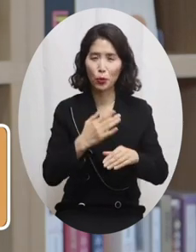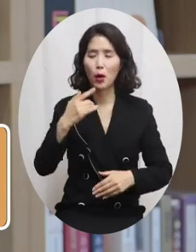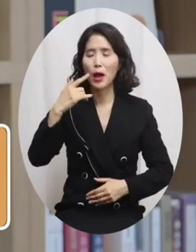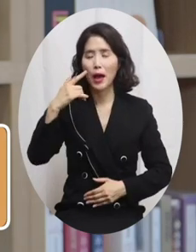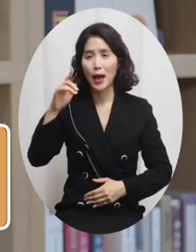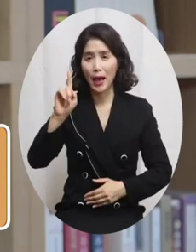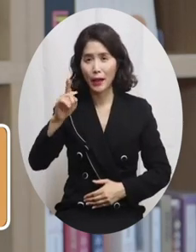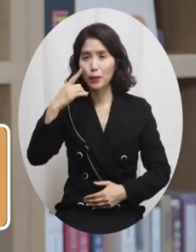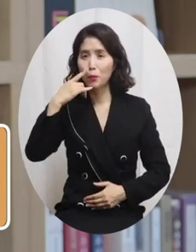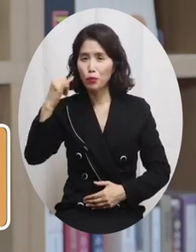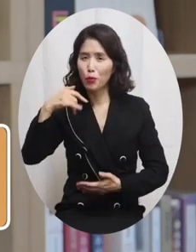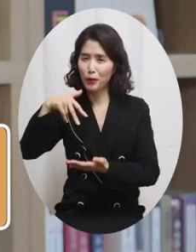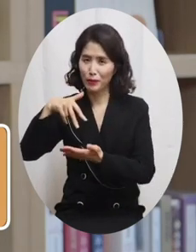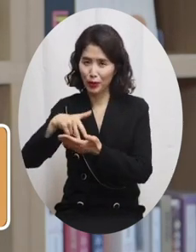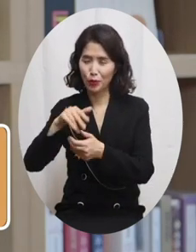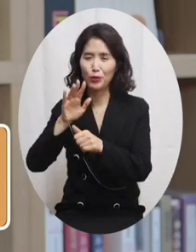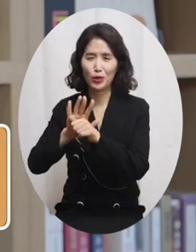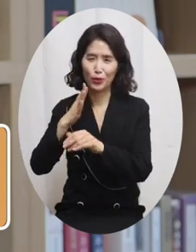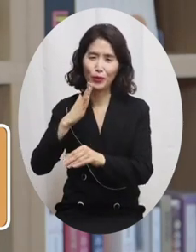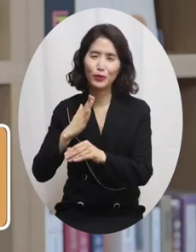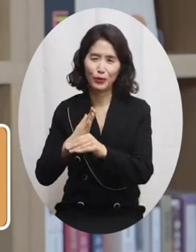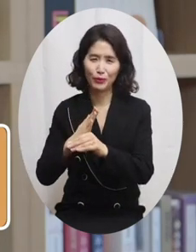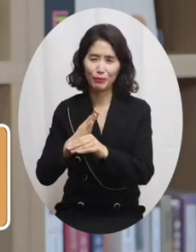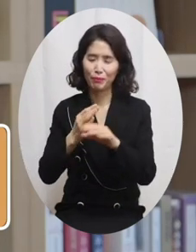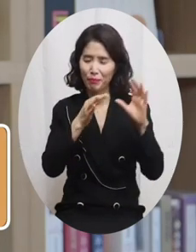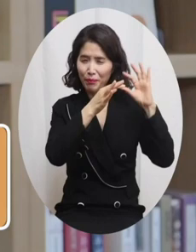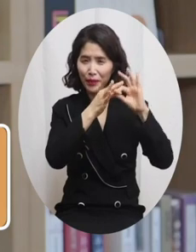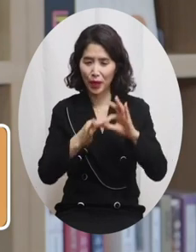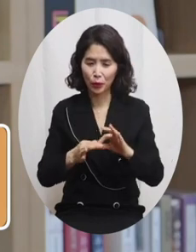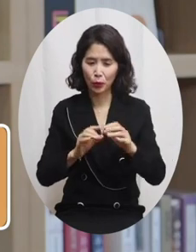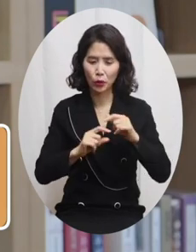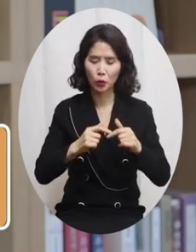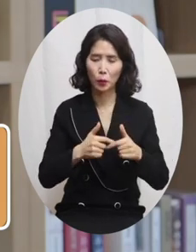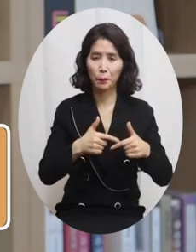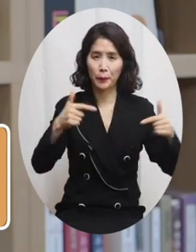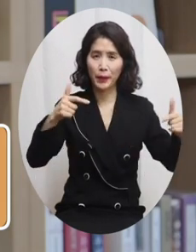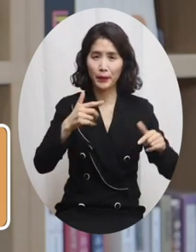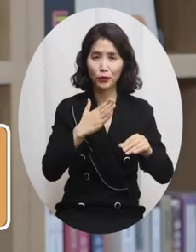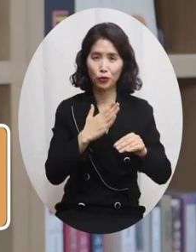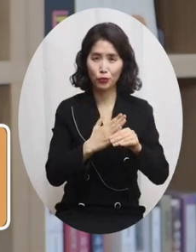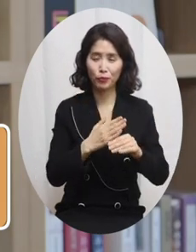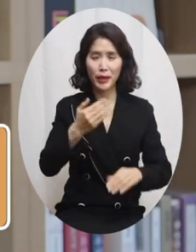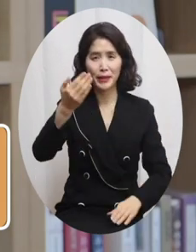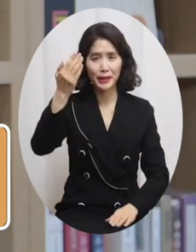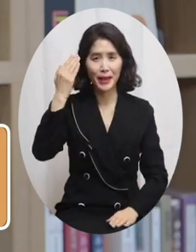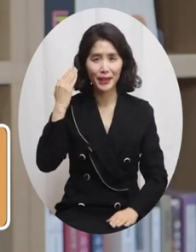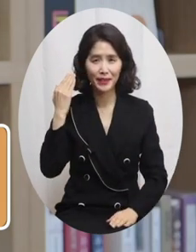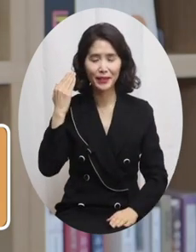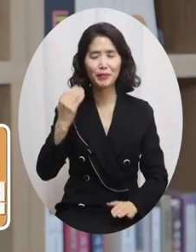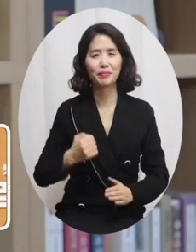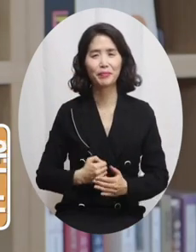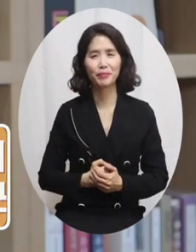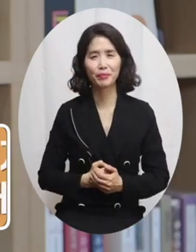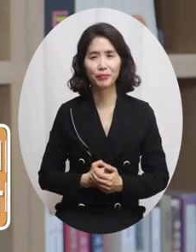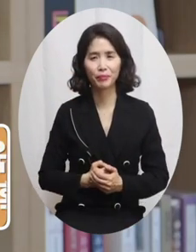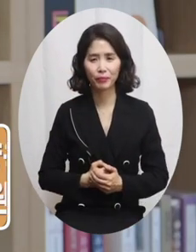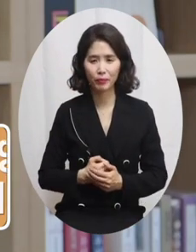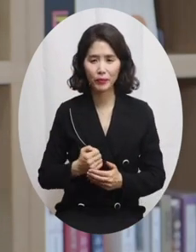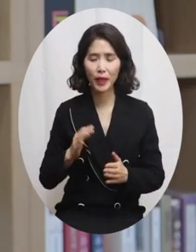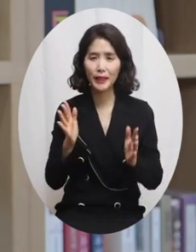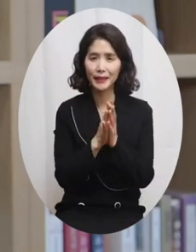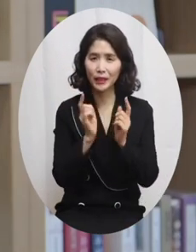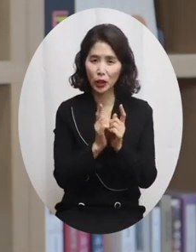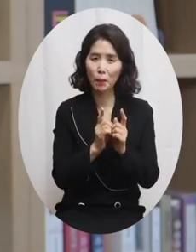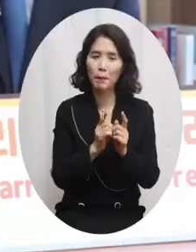저희가 지원해 드리는데 그 지원 대상을 계속적으로 확대해 나갈 겁니다. 그리고 전에는 막 그 이렇게 갖다 드렸는데 요새는